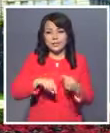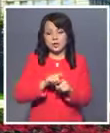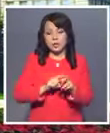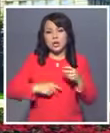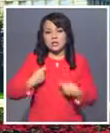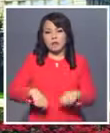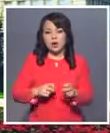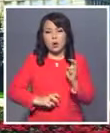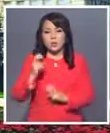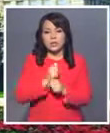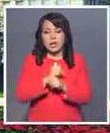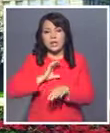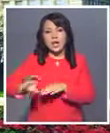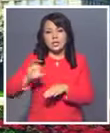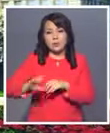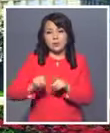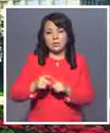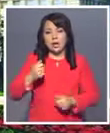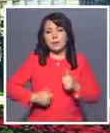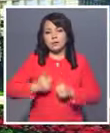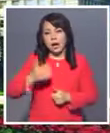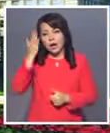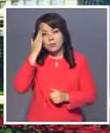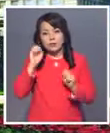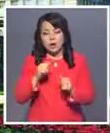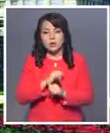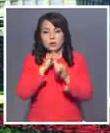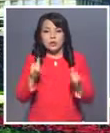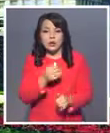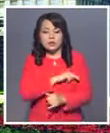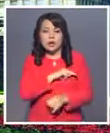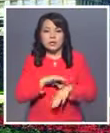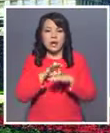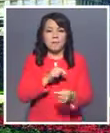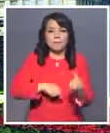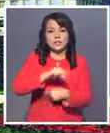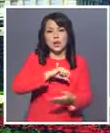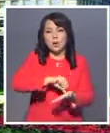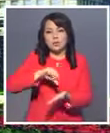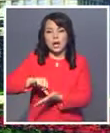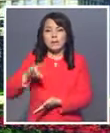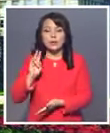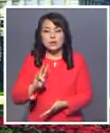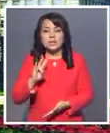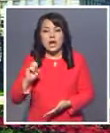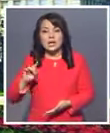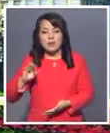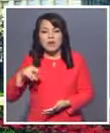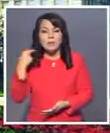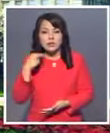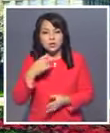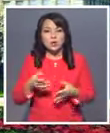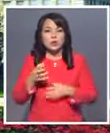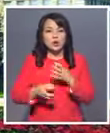өндірушілер мен экспорттаушы компаниялардың бәсекеге қабілеттілігін одан әрі күшейтуге әкеледі дейді бизнес өкілдері. Президент Нұрсұлтан Назарбаев дүниежүзінде